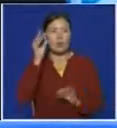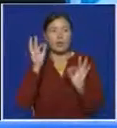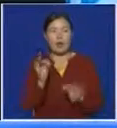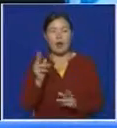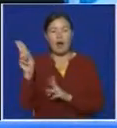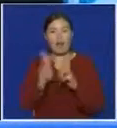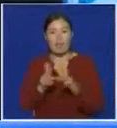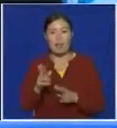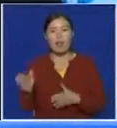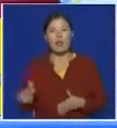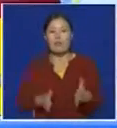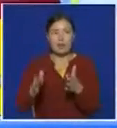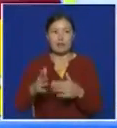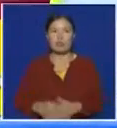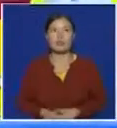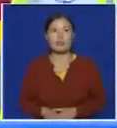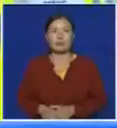движения.